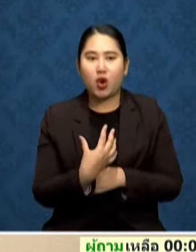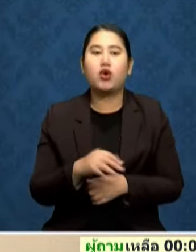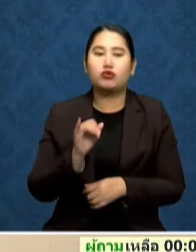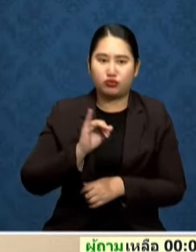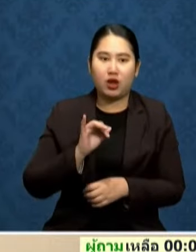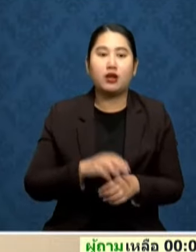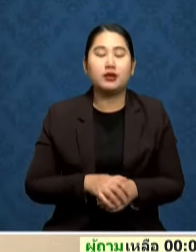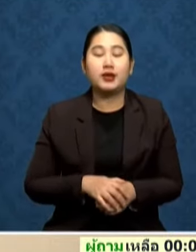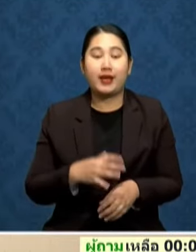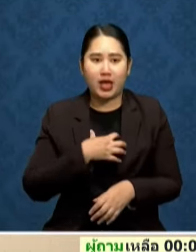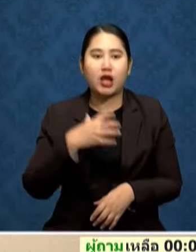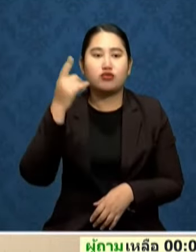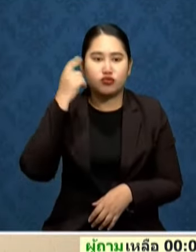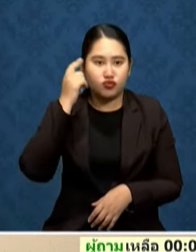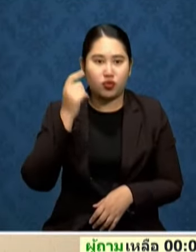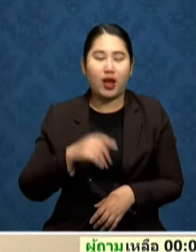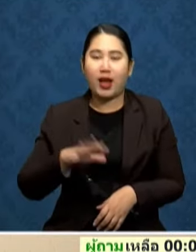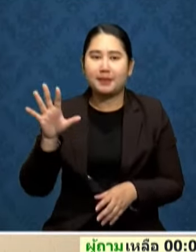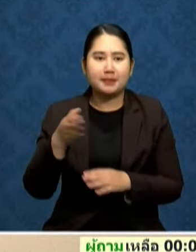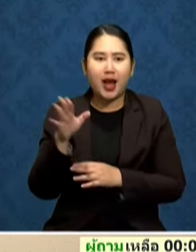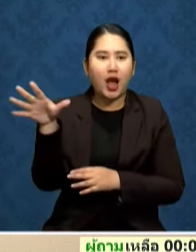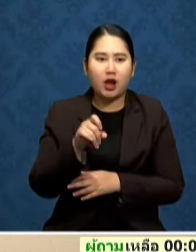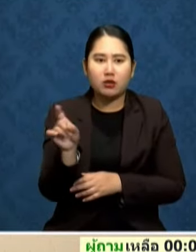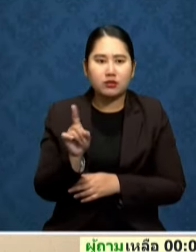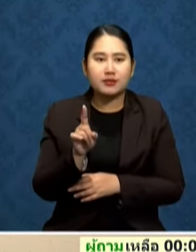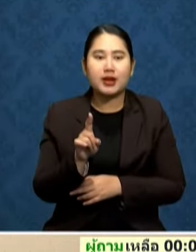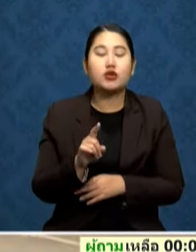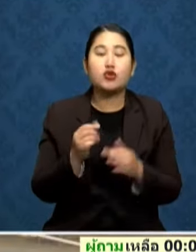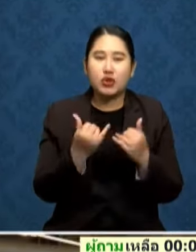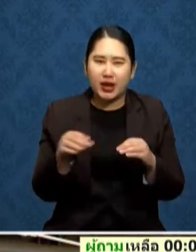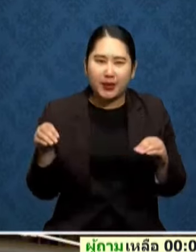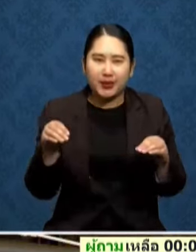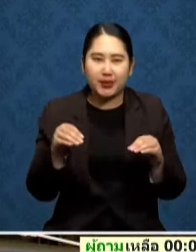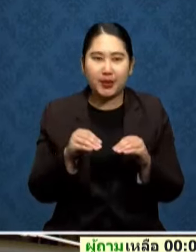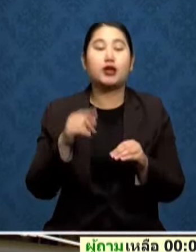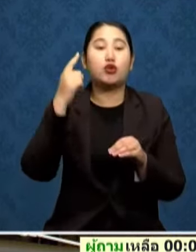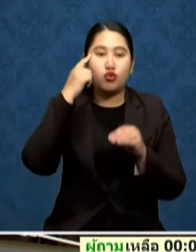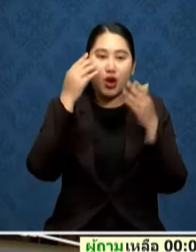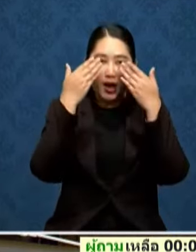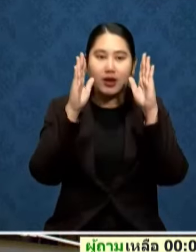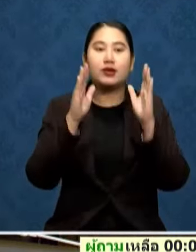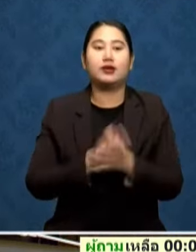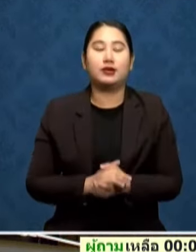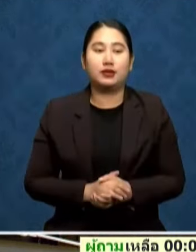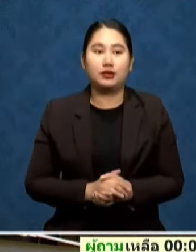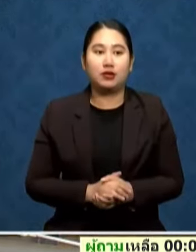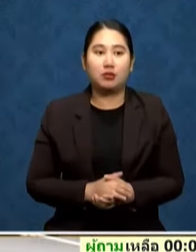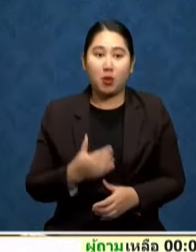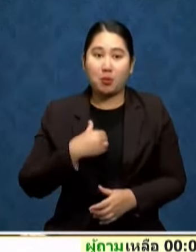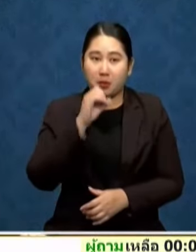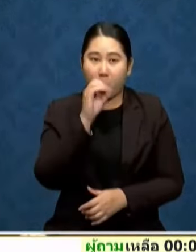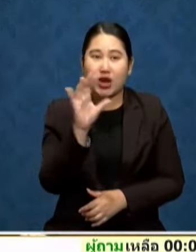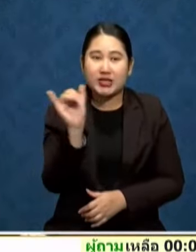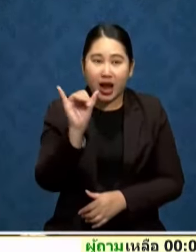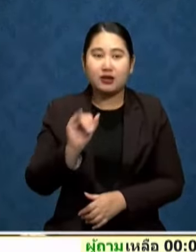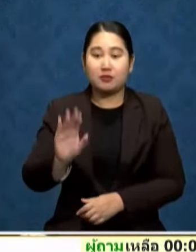เนี่ยต้องการอยากจะทราบต้นตอวันนี้เนี่ยมันเข้าใกล้มากแล้วผมไม่ได้บอกว่าทางบริษัทเอกชนแห่งนี้